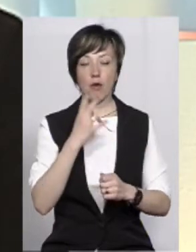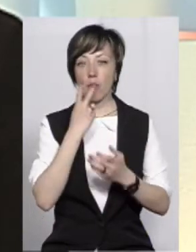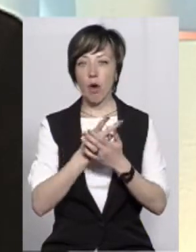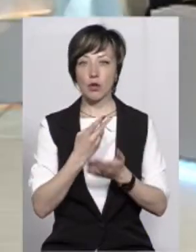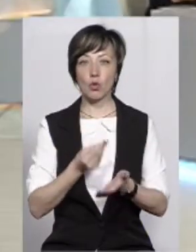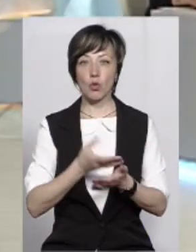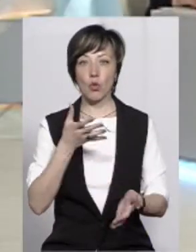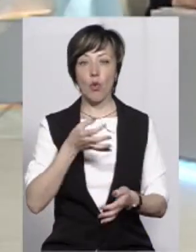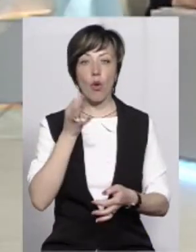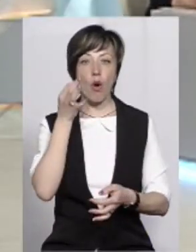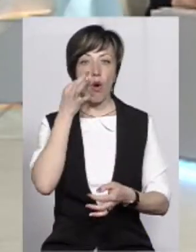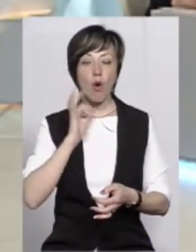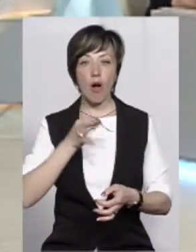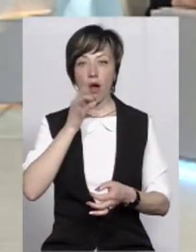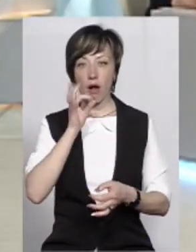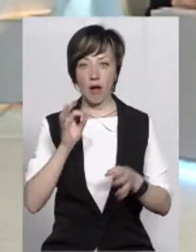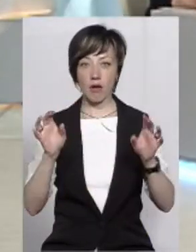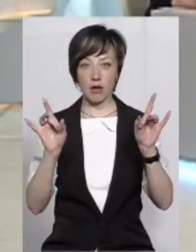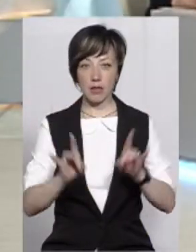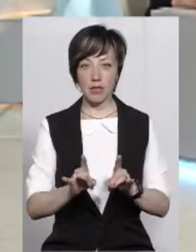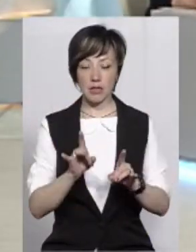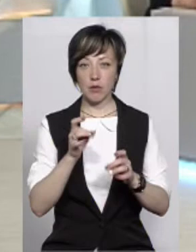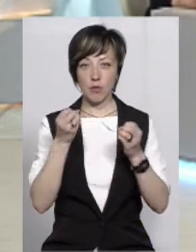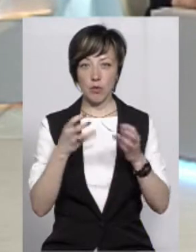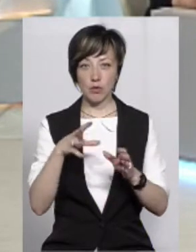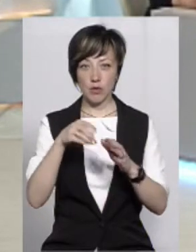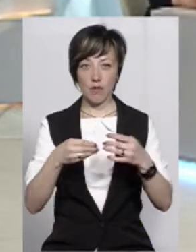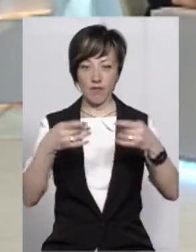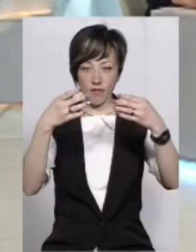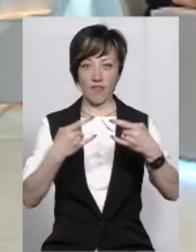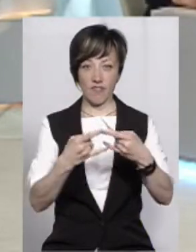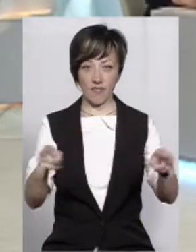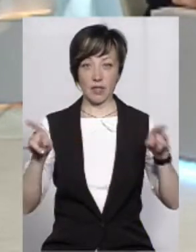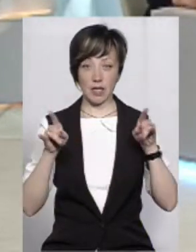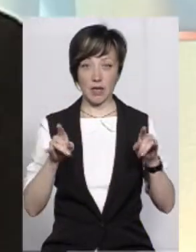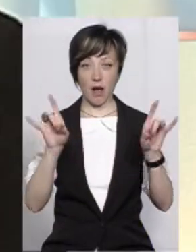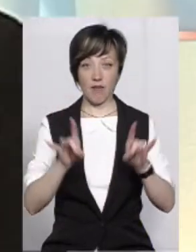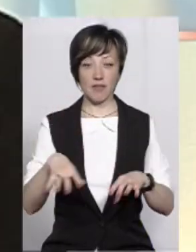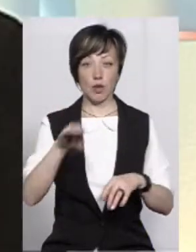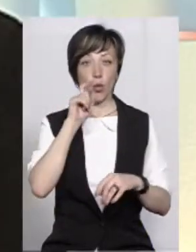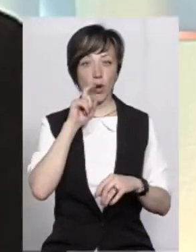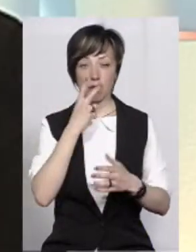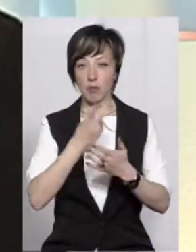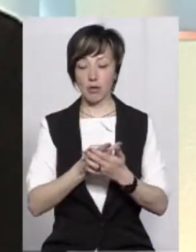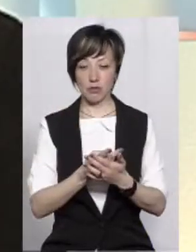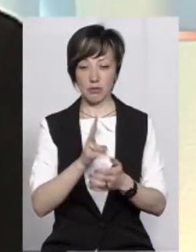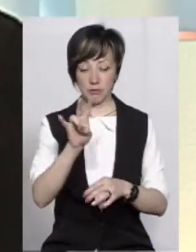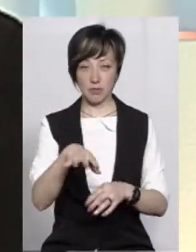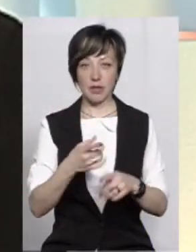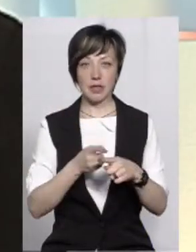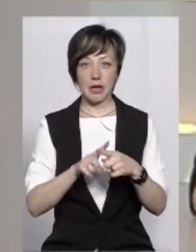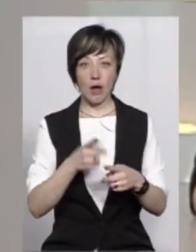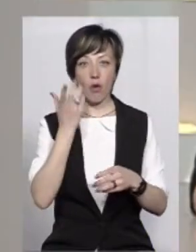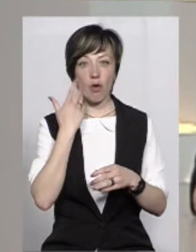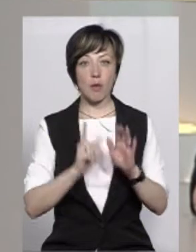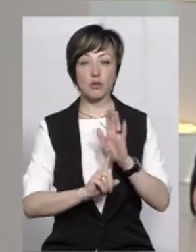показують дорогу кондитерську, дорогу кав'ярню, коли щур застряг просто-напросто в вітрині кав'ярні. Ну, це, мабуть, бачила вся Україна. Тобто, знаєте,